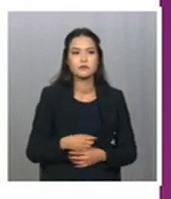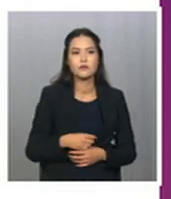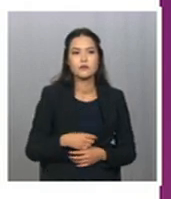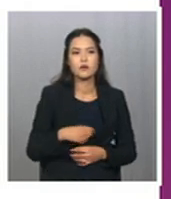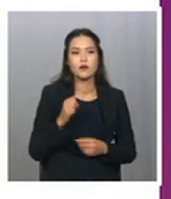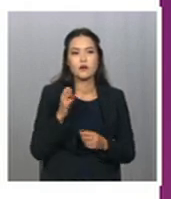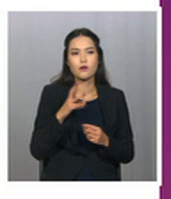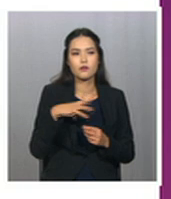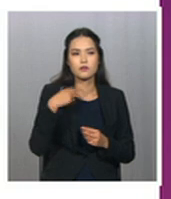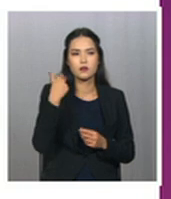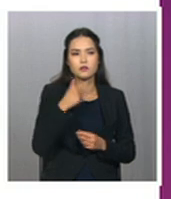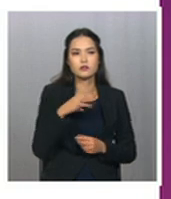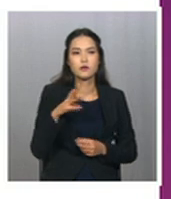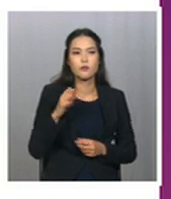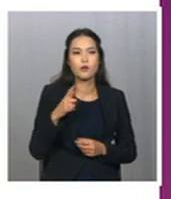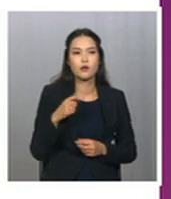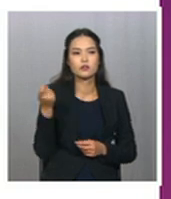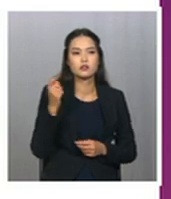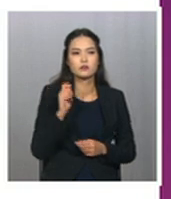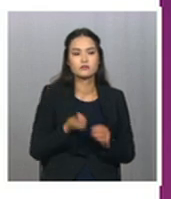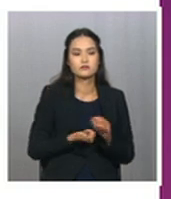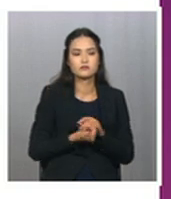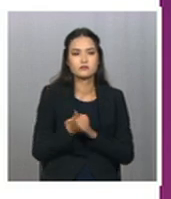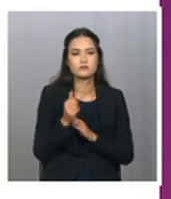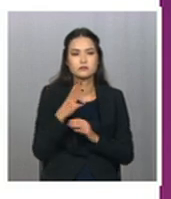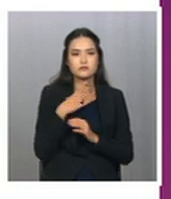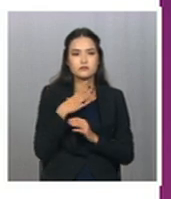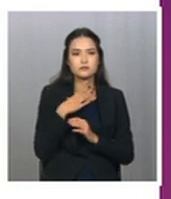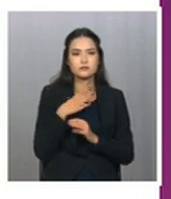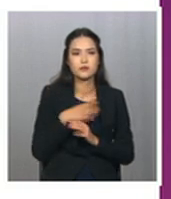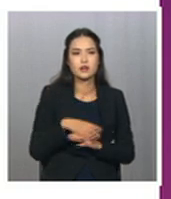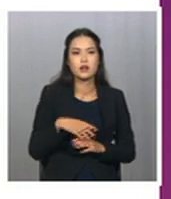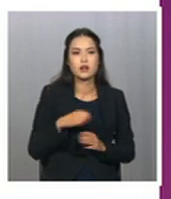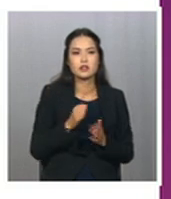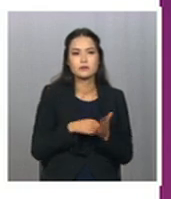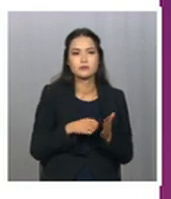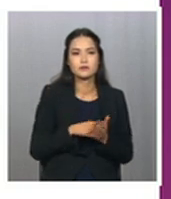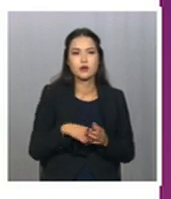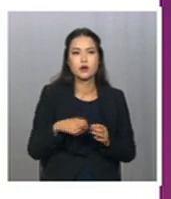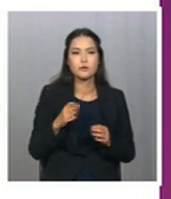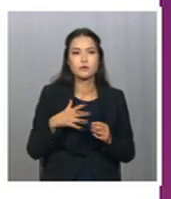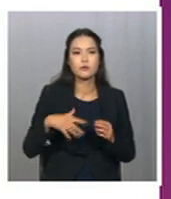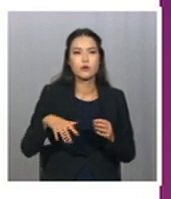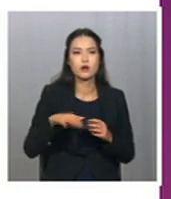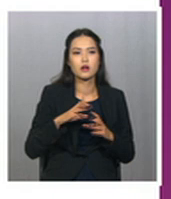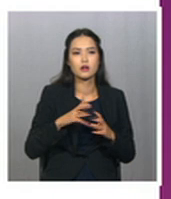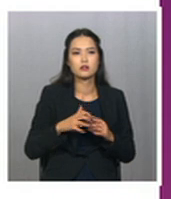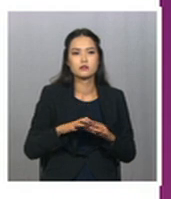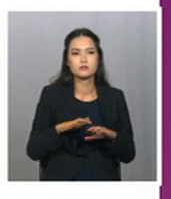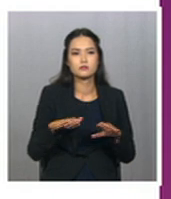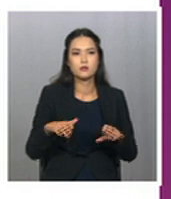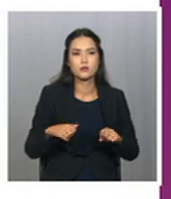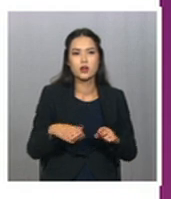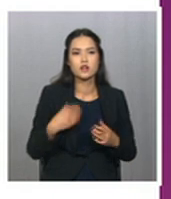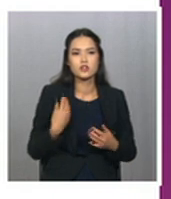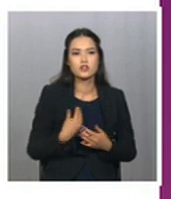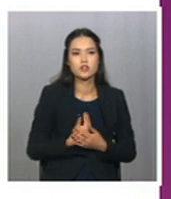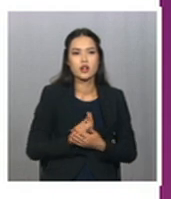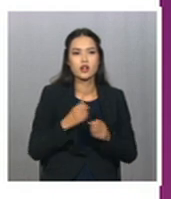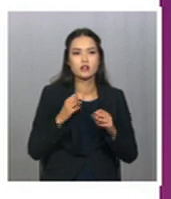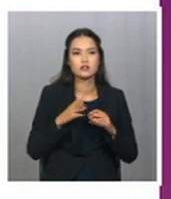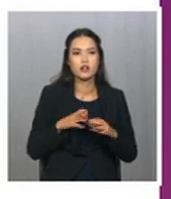13-ші ғасырда монғол шапқыншылығы басталды. Себептері: бүкіл әлемді басып алу, жаңа жайылымдар